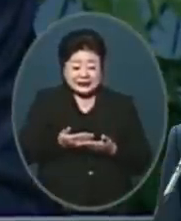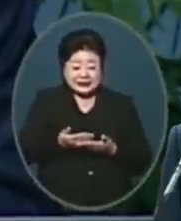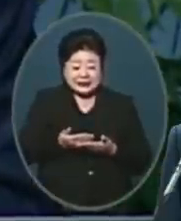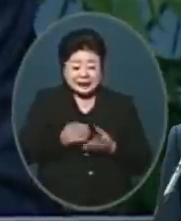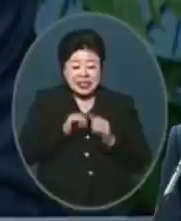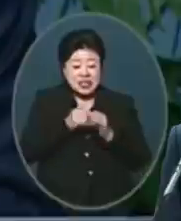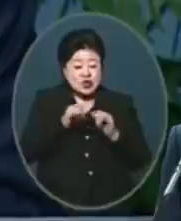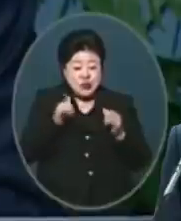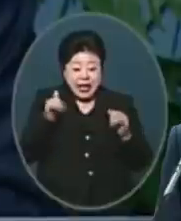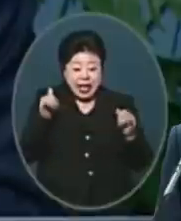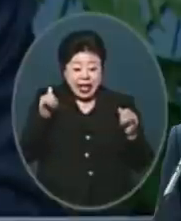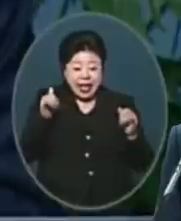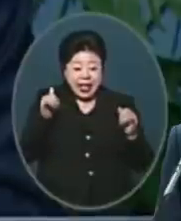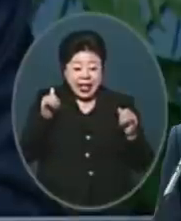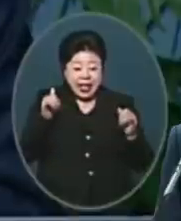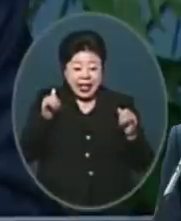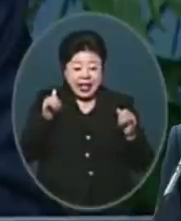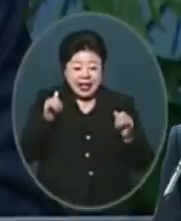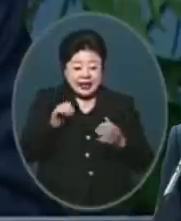인류의